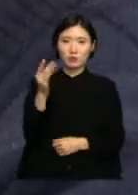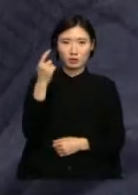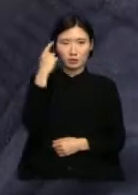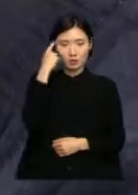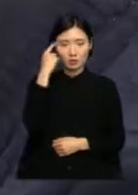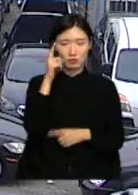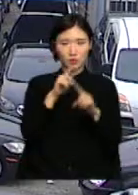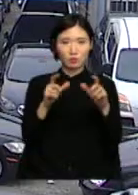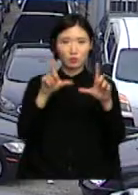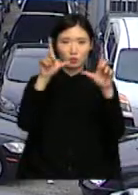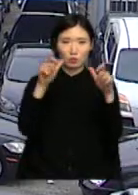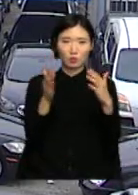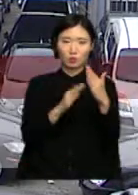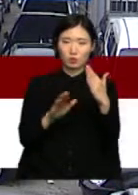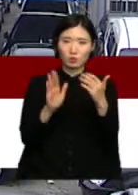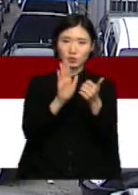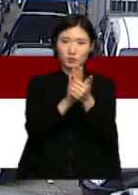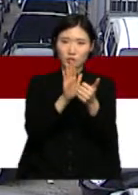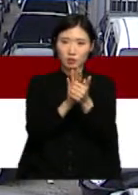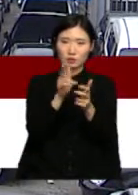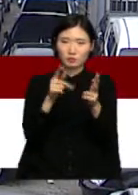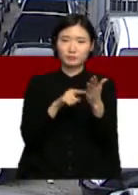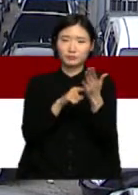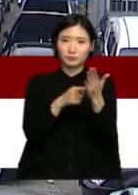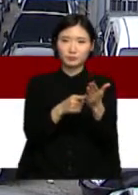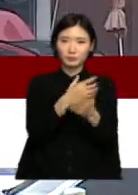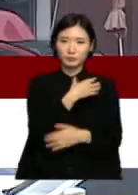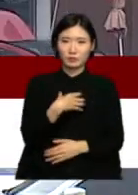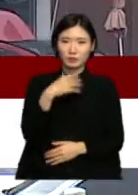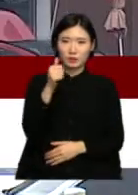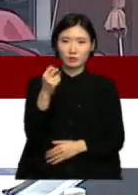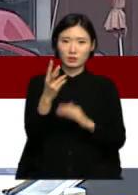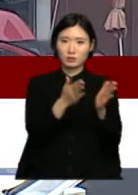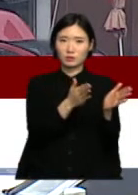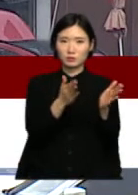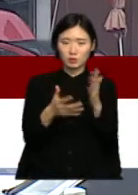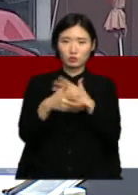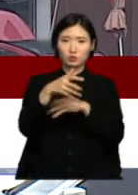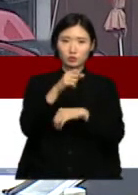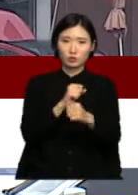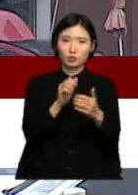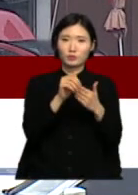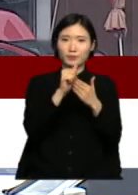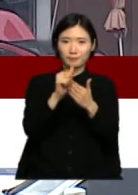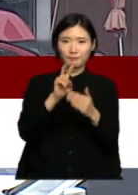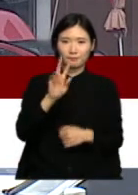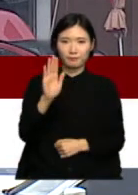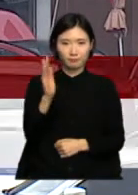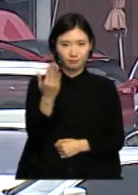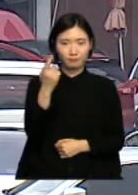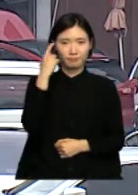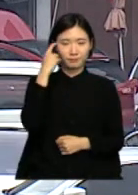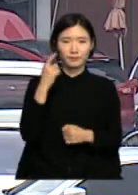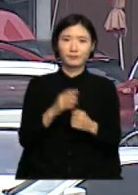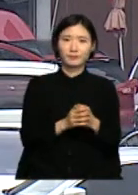특히 성동구의 공공지원 사업을 신청해 구청장이 정비 사업을 주도적으로 이끌어야 한다는